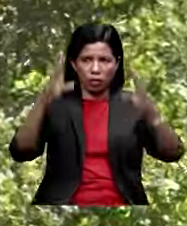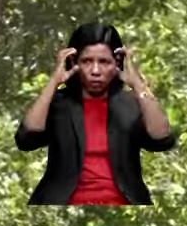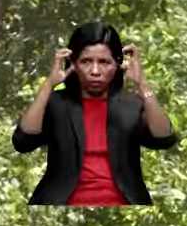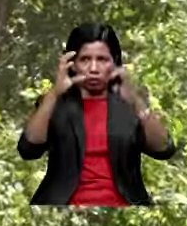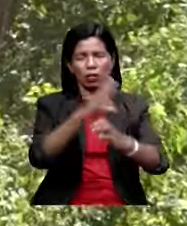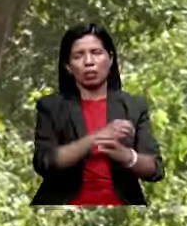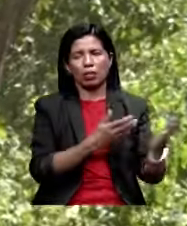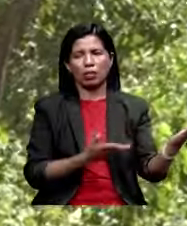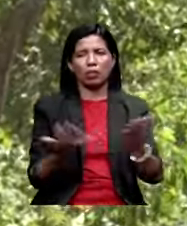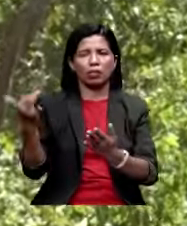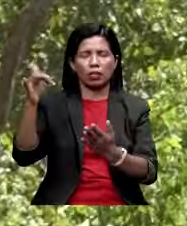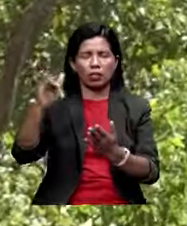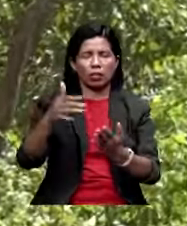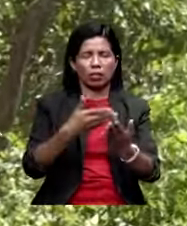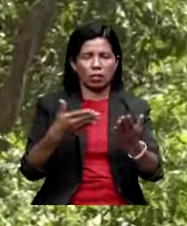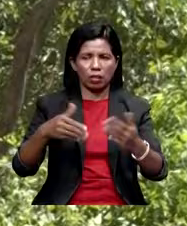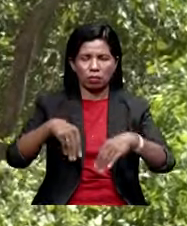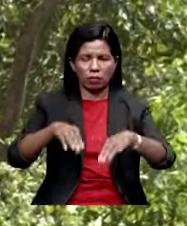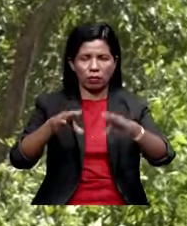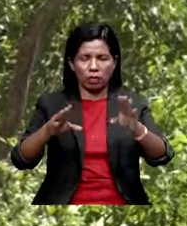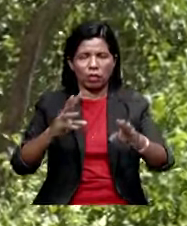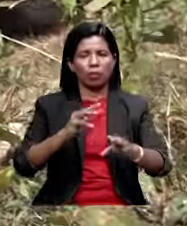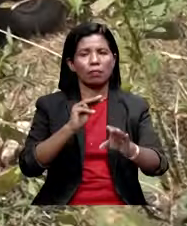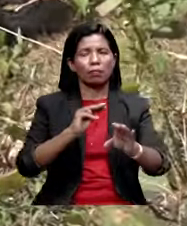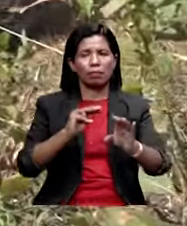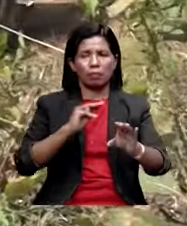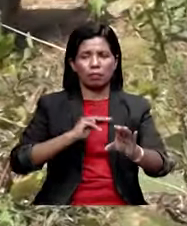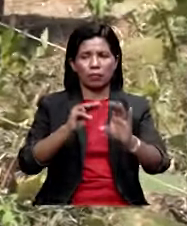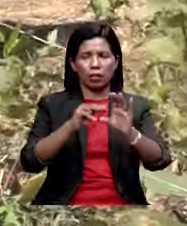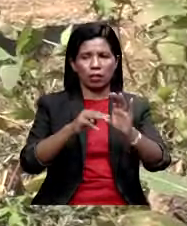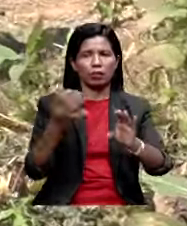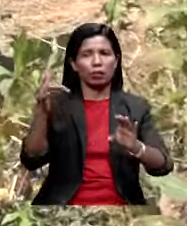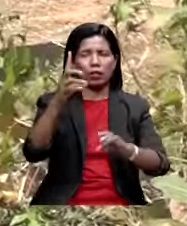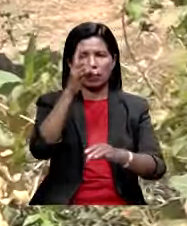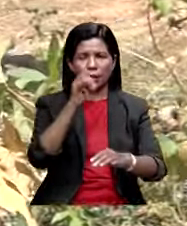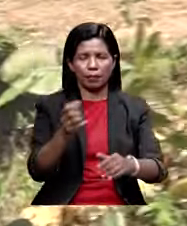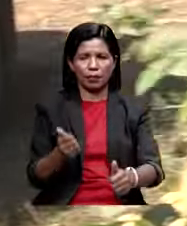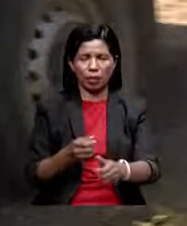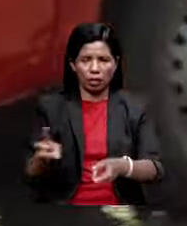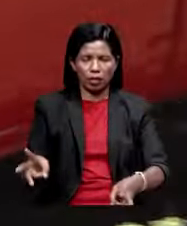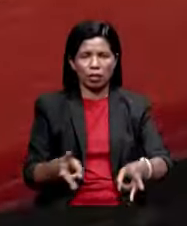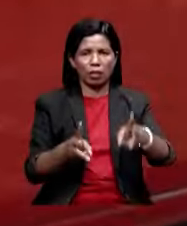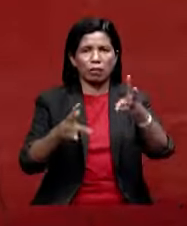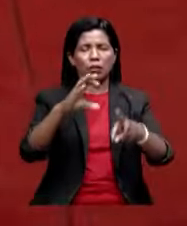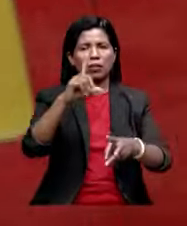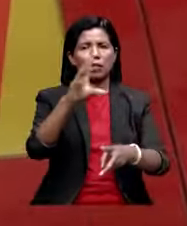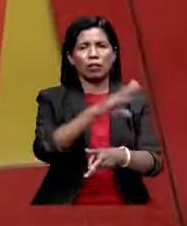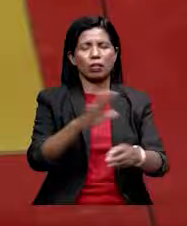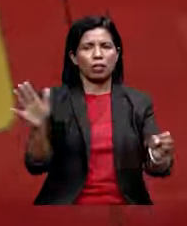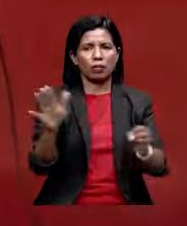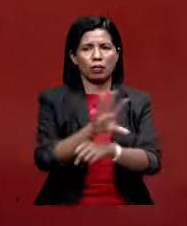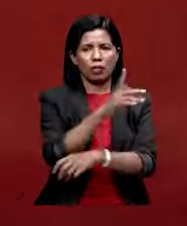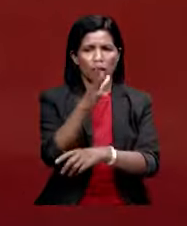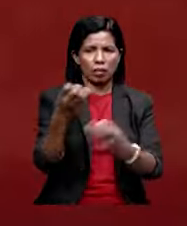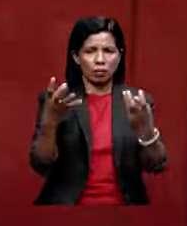no moslores ira ne produto mai fan iha mercado sira iha dililaran. Tu ir dalam ba Fatin kuluhi na kono hoai horison